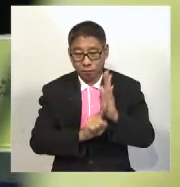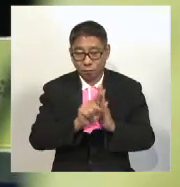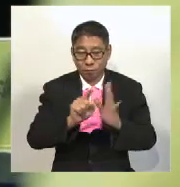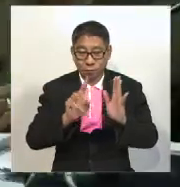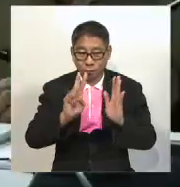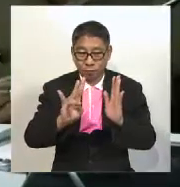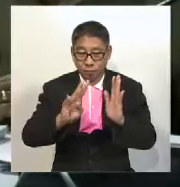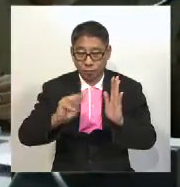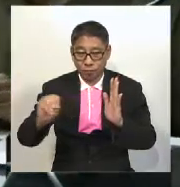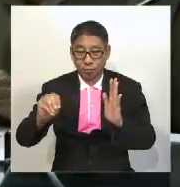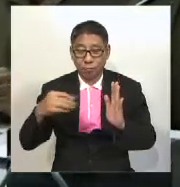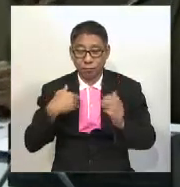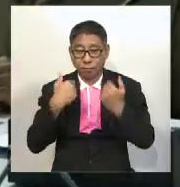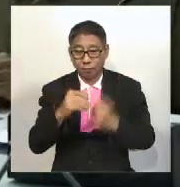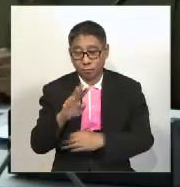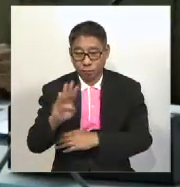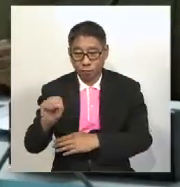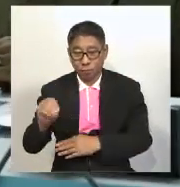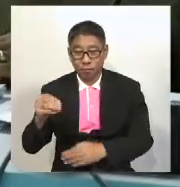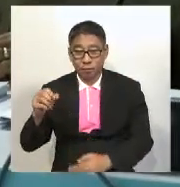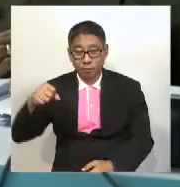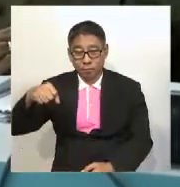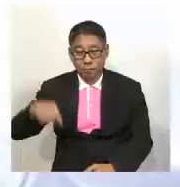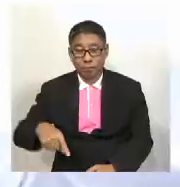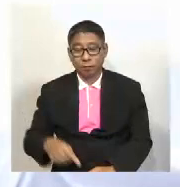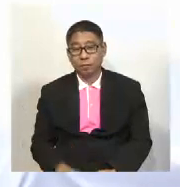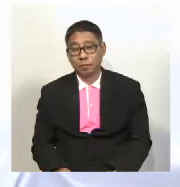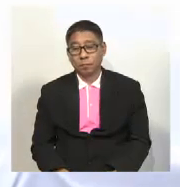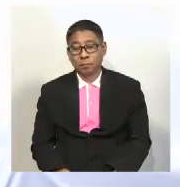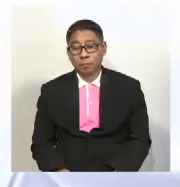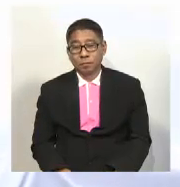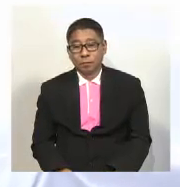ดวิกฤต7เมตร40เซนติเมตรครับเข้าใกล้จุดวิกฤตแล้วนะครับอันนี้